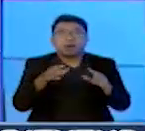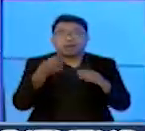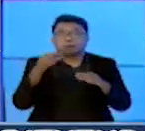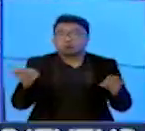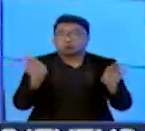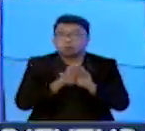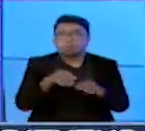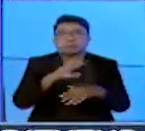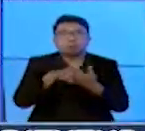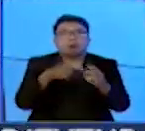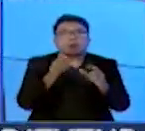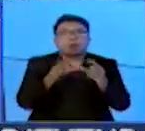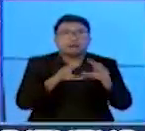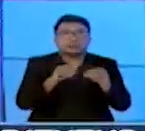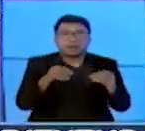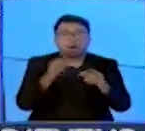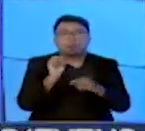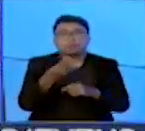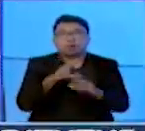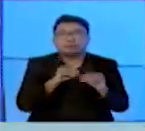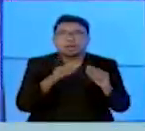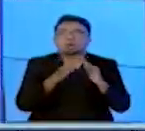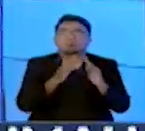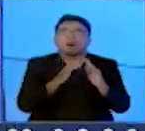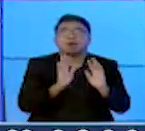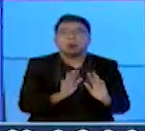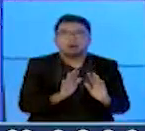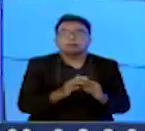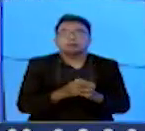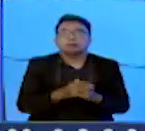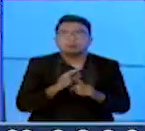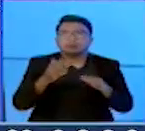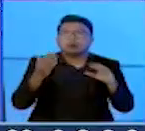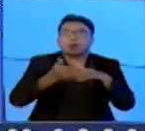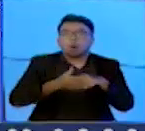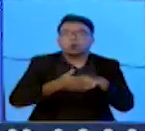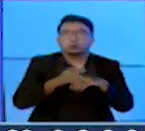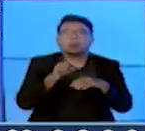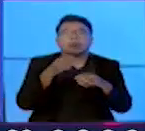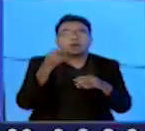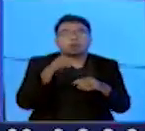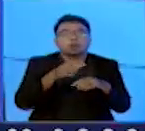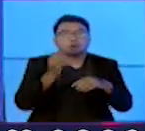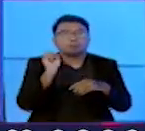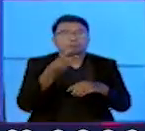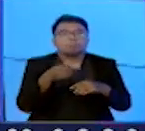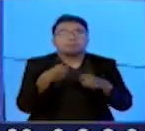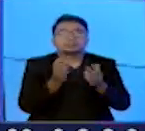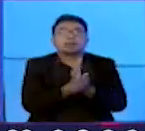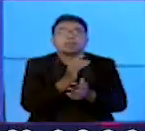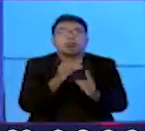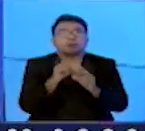kantor seluruh pegawai kemenpora bekerja dan rubah atau work from home lockdown sementara kantor kominfo memberikan